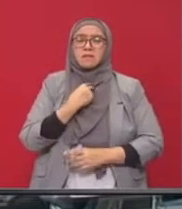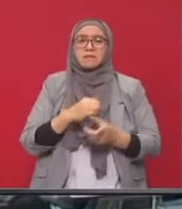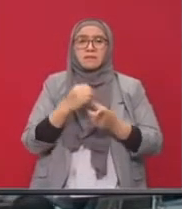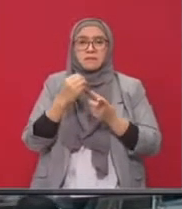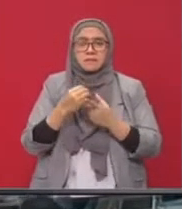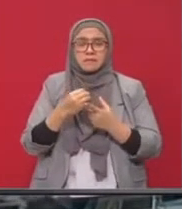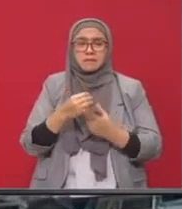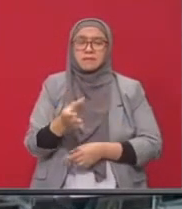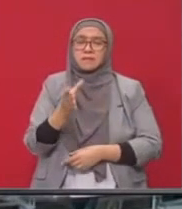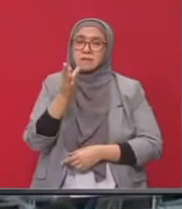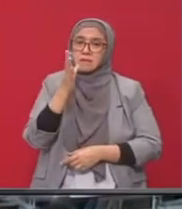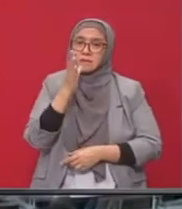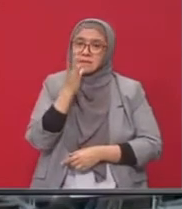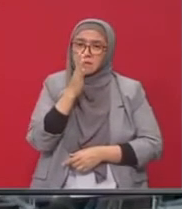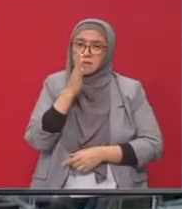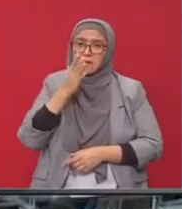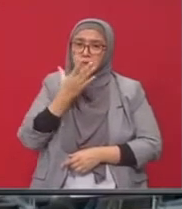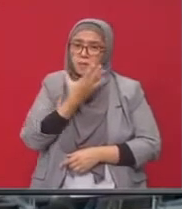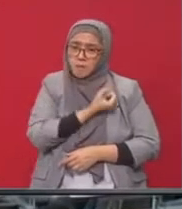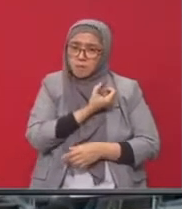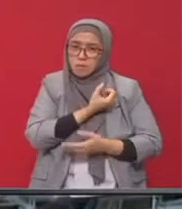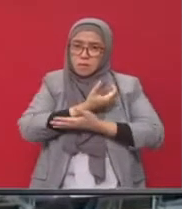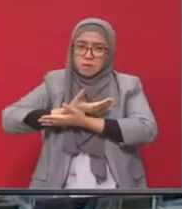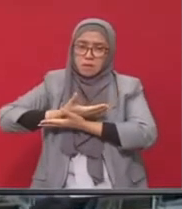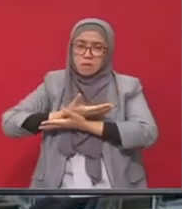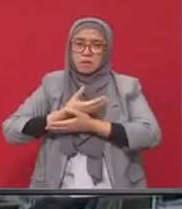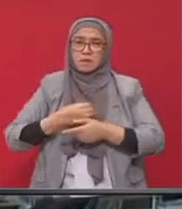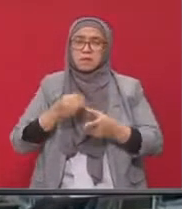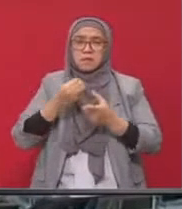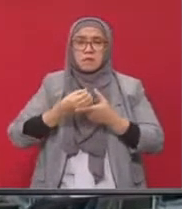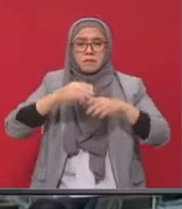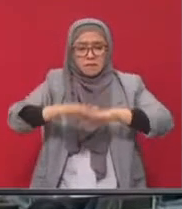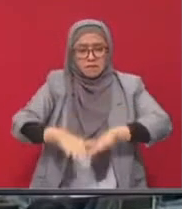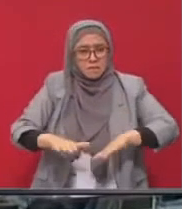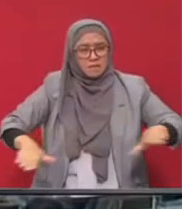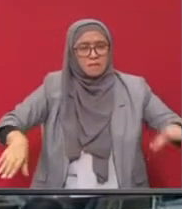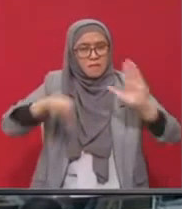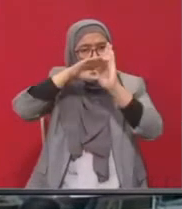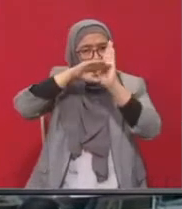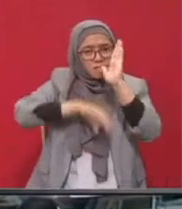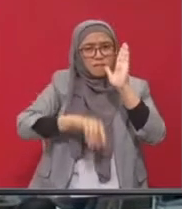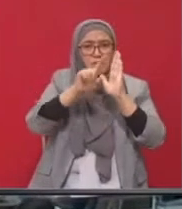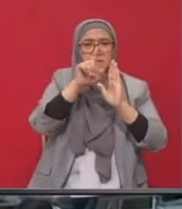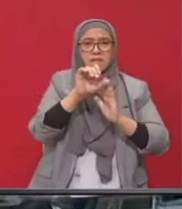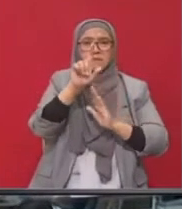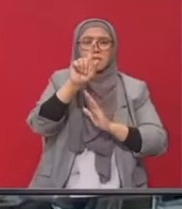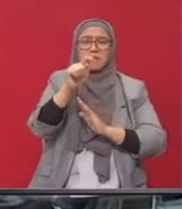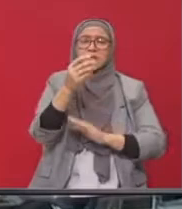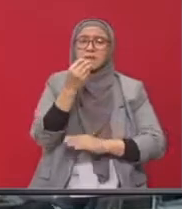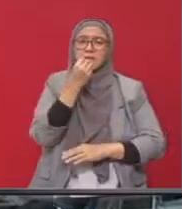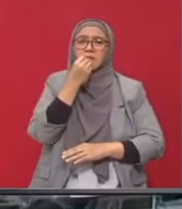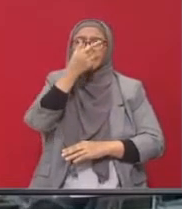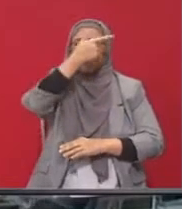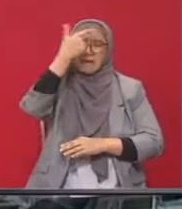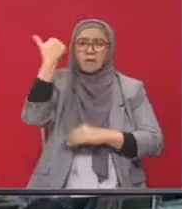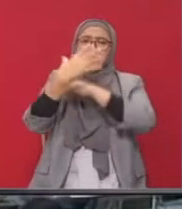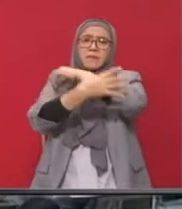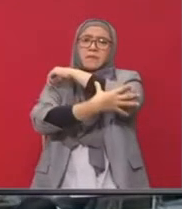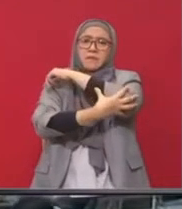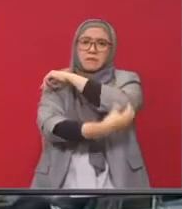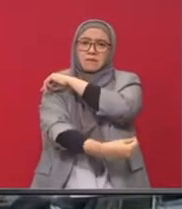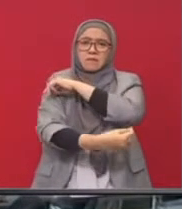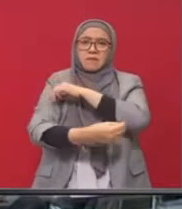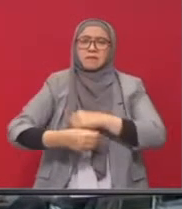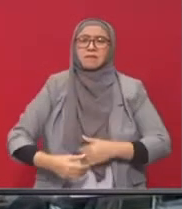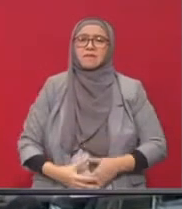dan kanak-kanak yang kekurangan zat makanan akibat kemiskinan Hai celah